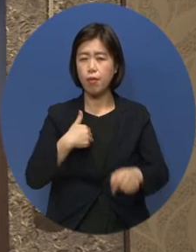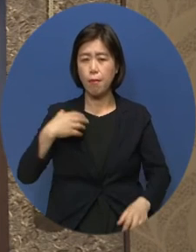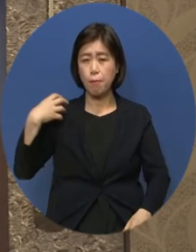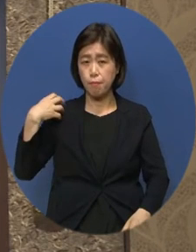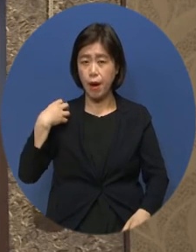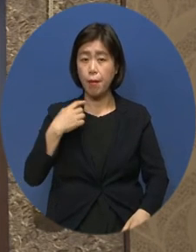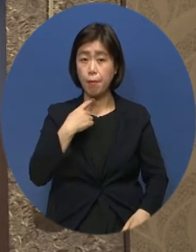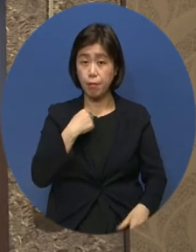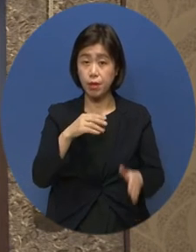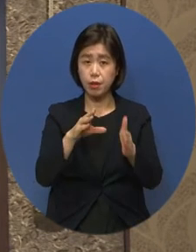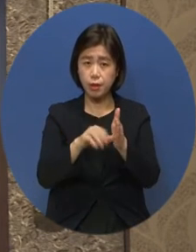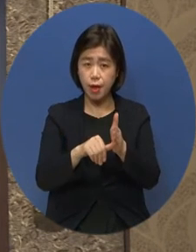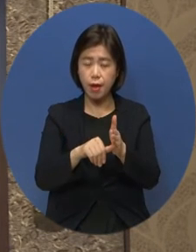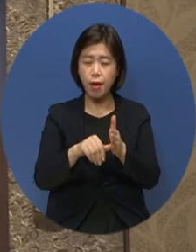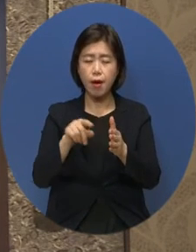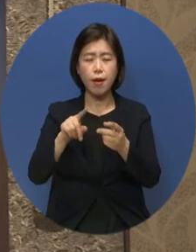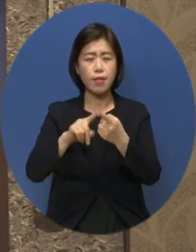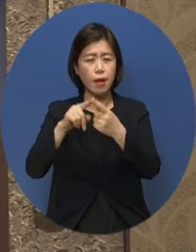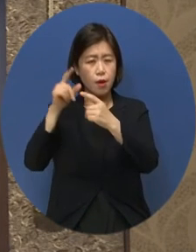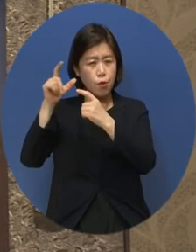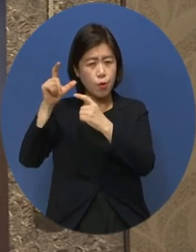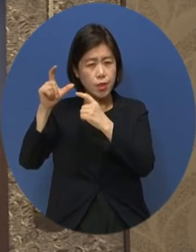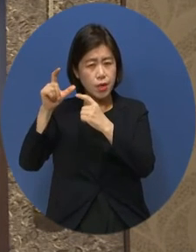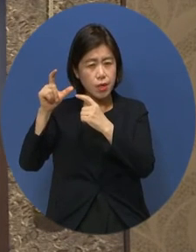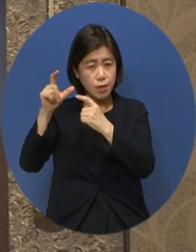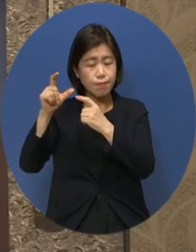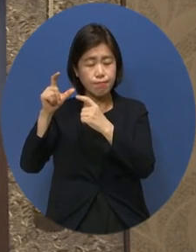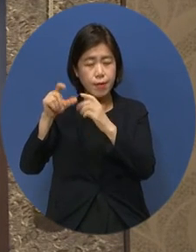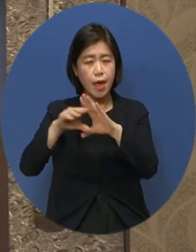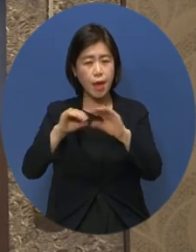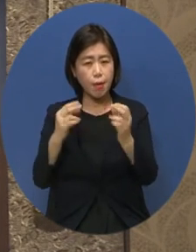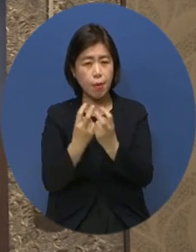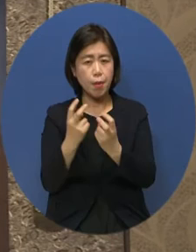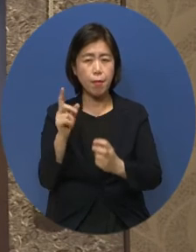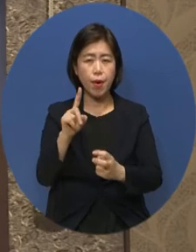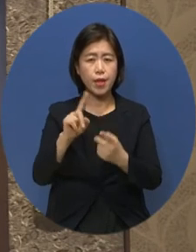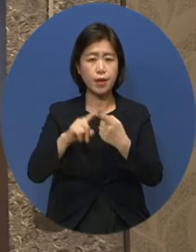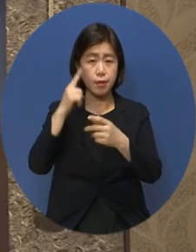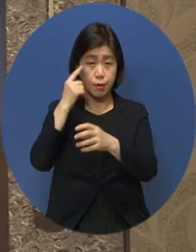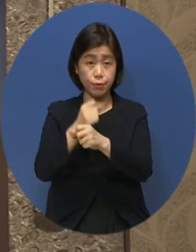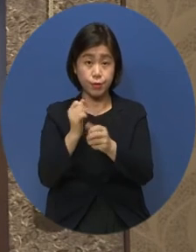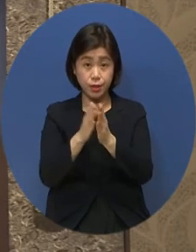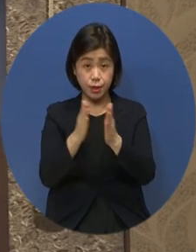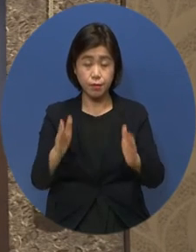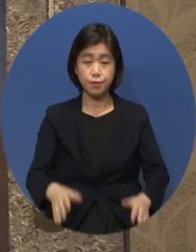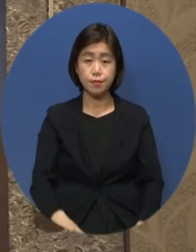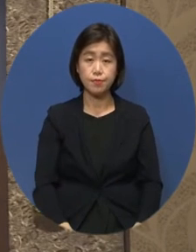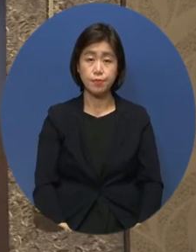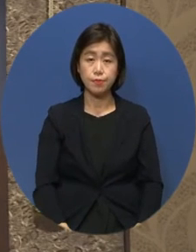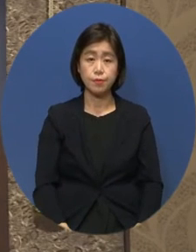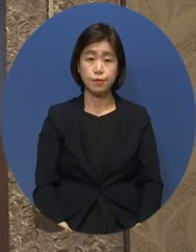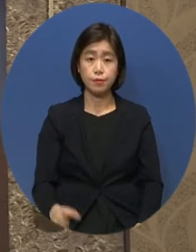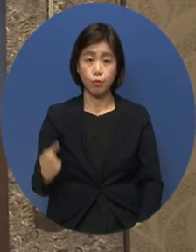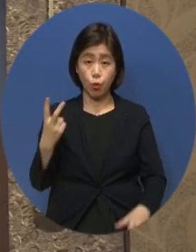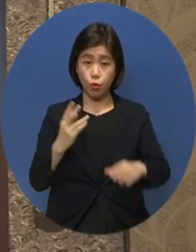좀더 해결할 수 있는 방안을 연구 하게 됐고 그걸 또 뛰어 넘어서